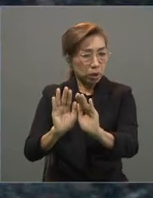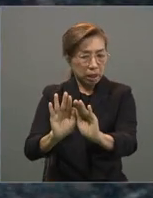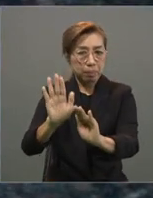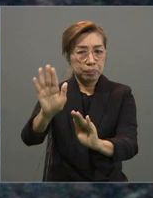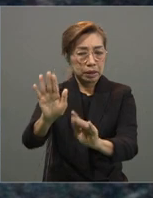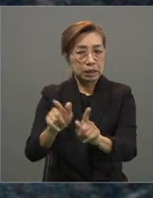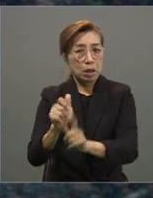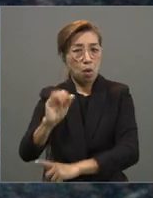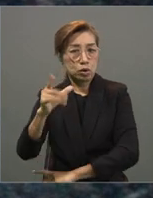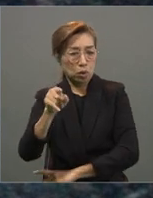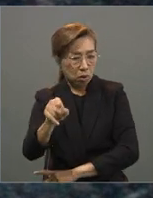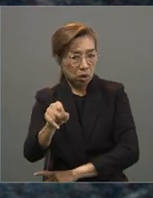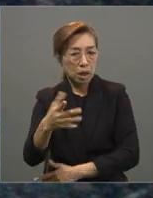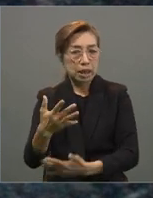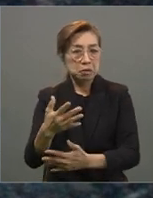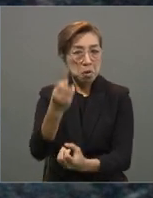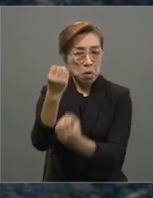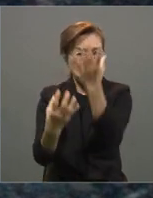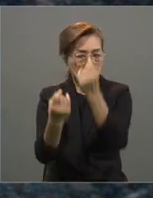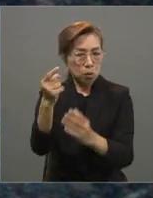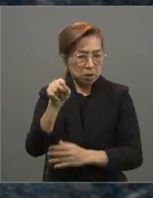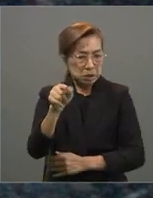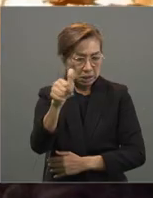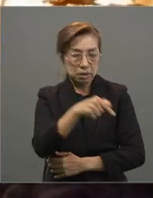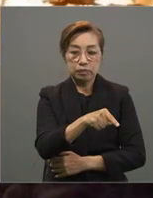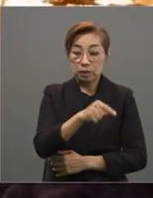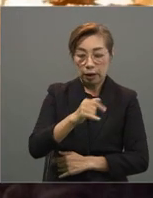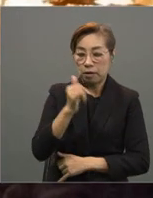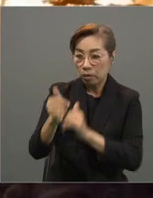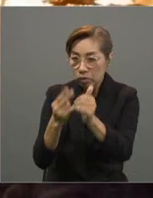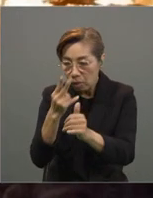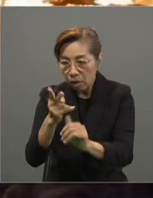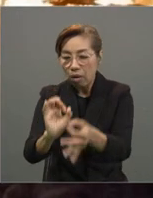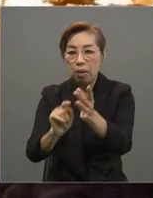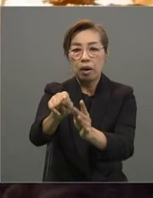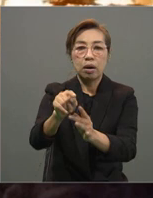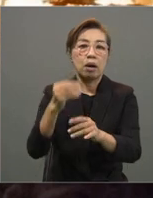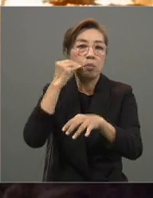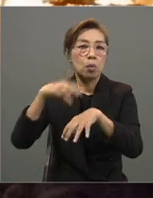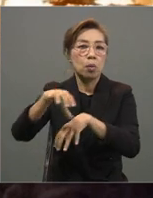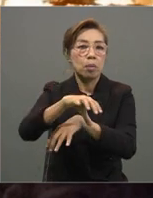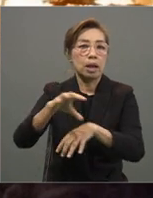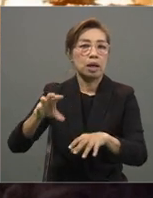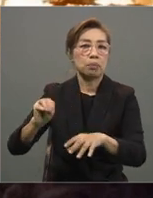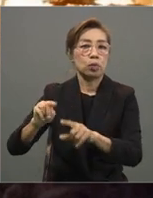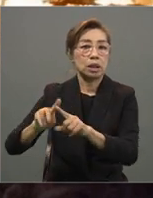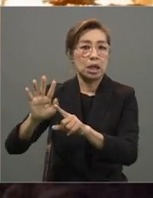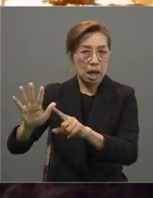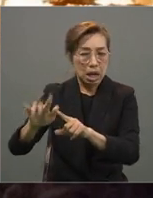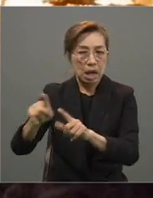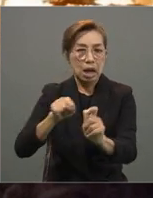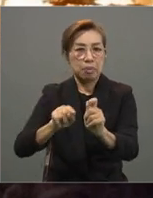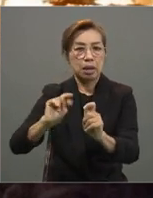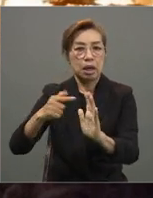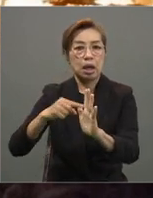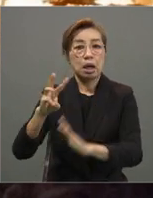ชาติถ้ำผาไทยชนิดป่าเบญจพันธ์จากการตรวจสอบเนี่ยพบไฟไหม้บริเวณบ้านแม่พร้าวหมู่ 5ตำบลบ้านหวดอำเภองาว